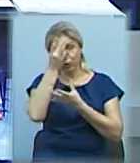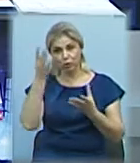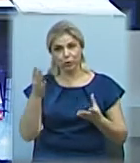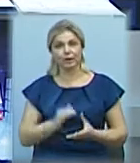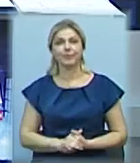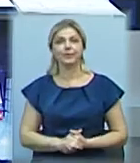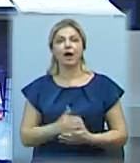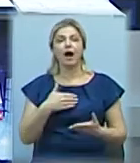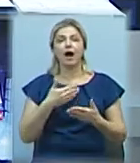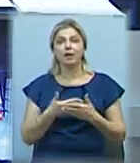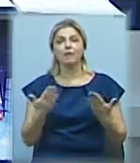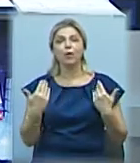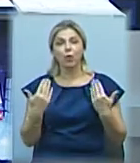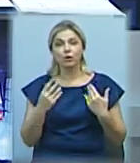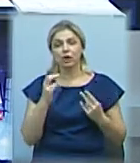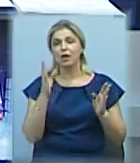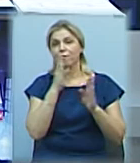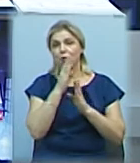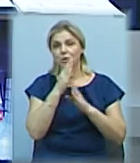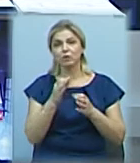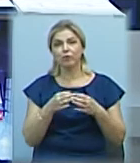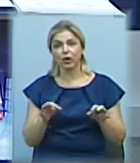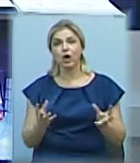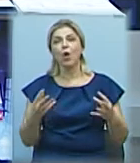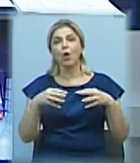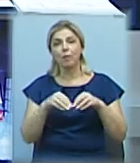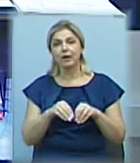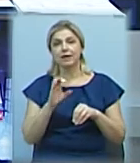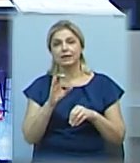«Татікадзе». Активний відпочинок на свіжому повітрі поєднували із